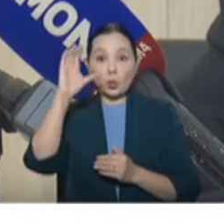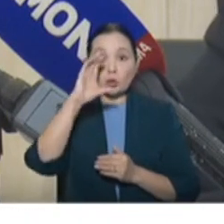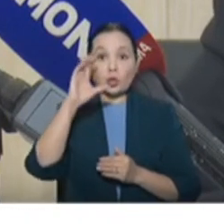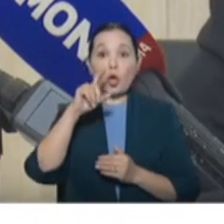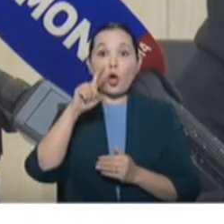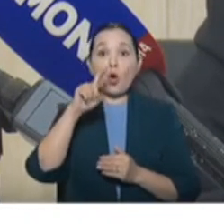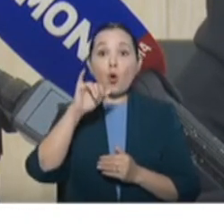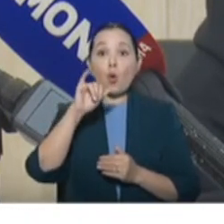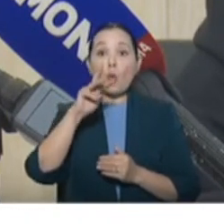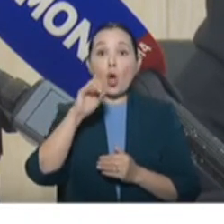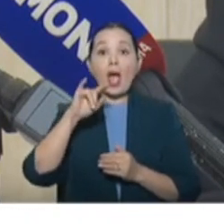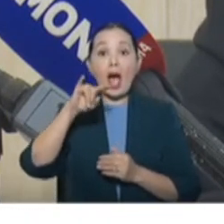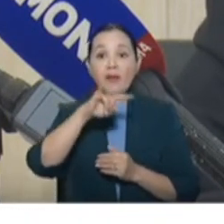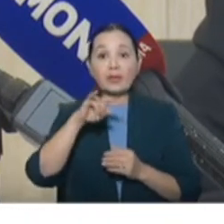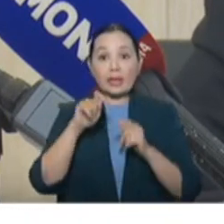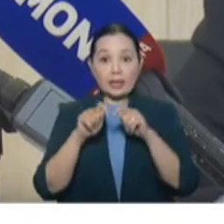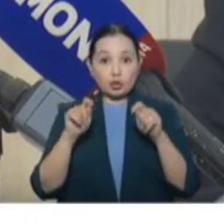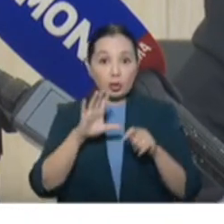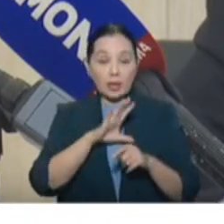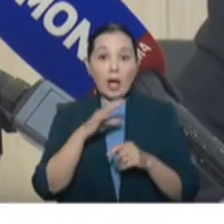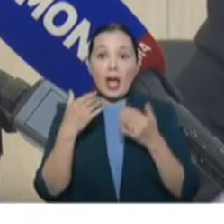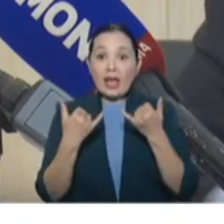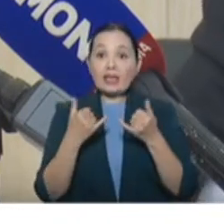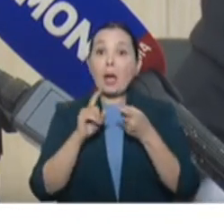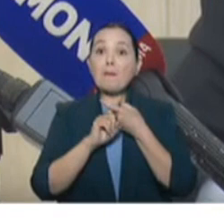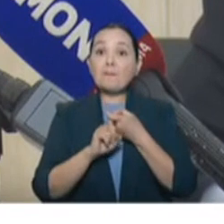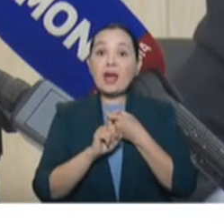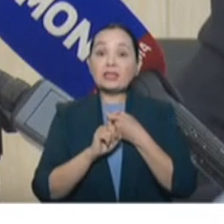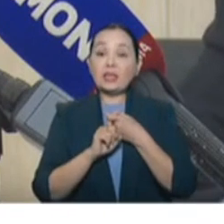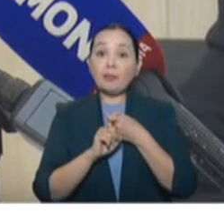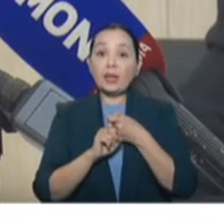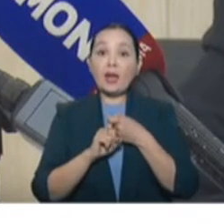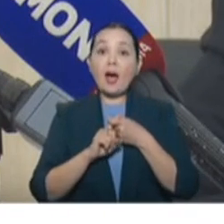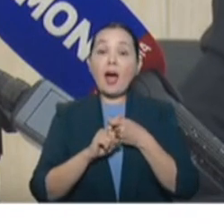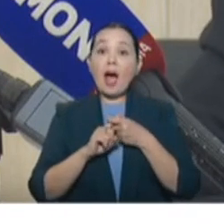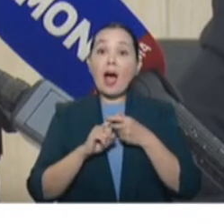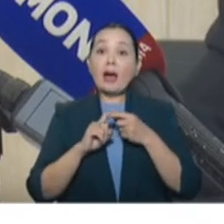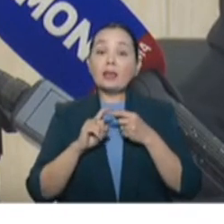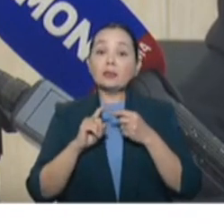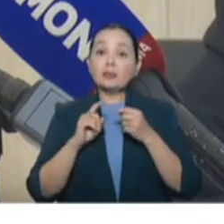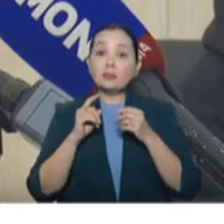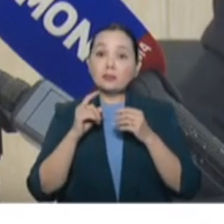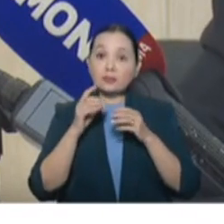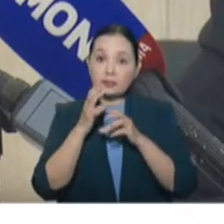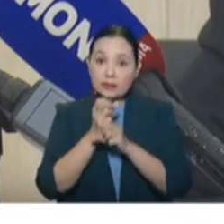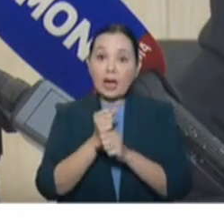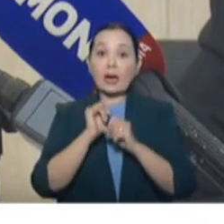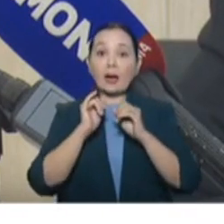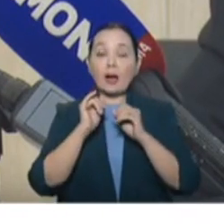degan aviakompaniyani tashkil qilganmiz. Mana endi pandemiya xudo xolisa ancha tarqalgan inobatga olib, bu yil